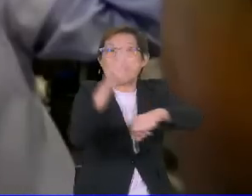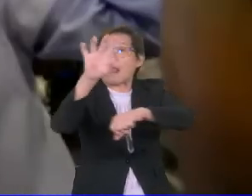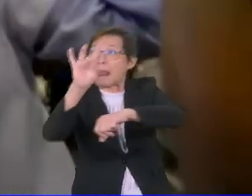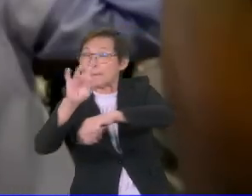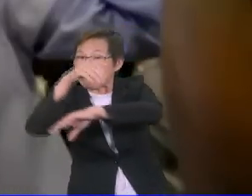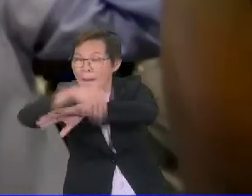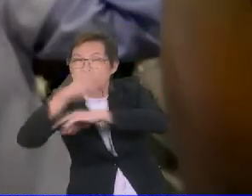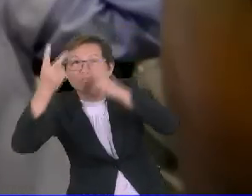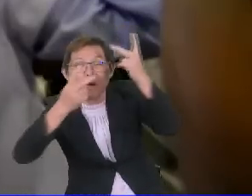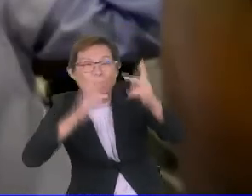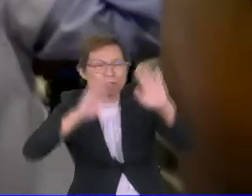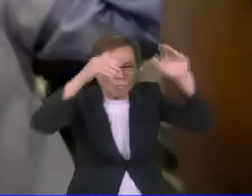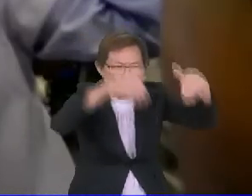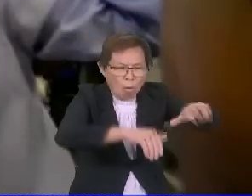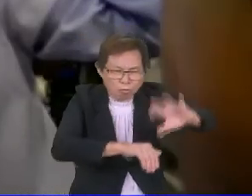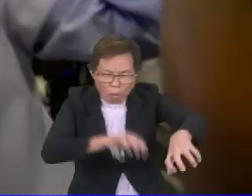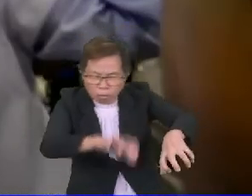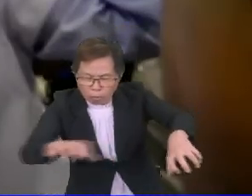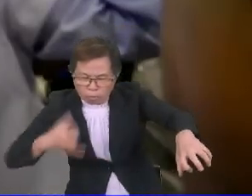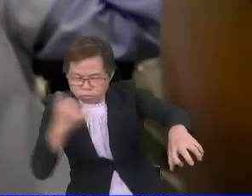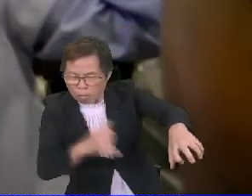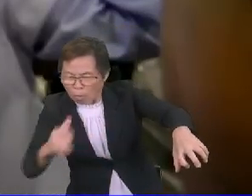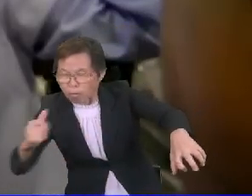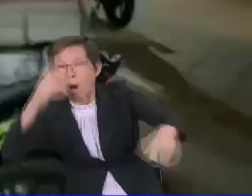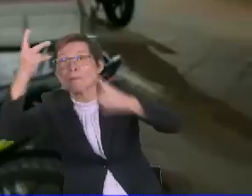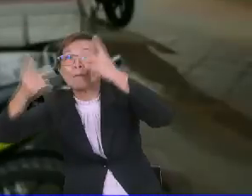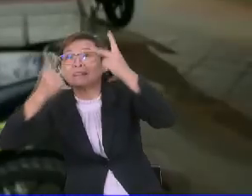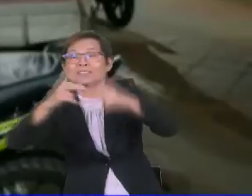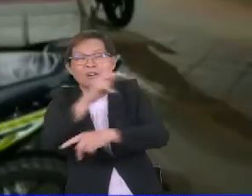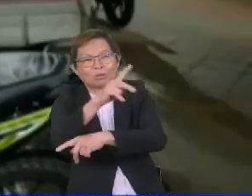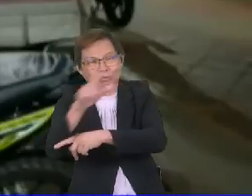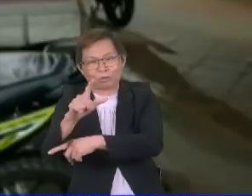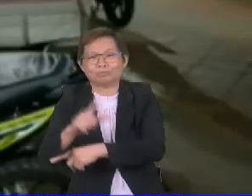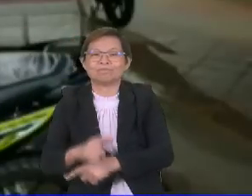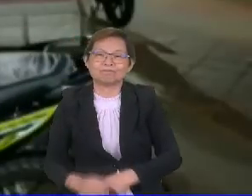lawatan tempuh di beberapa lokasi strategi pelancungan Kuala Lumpur